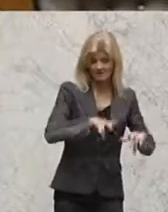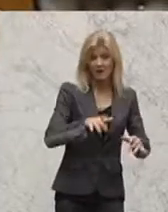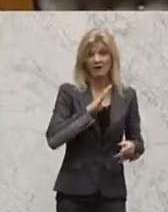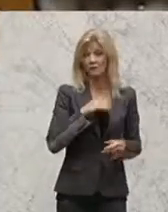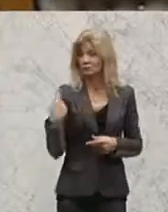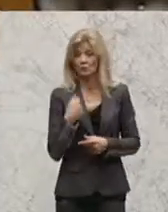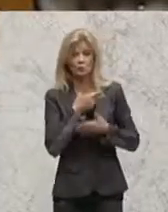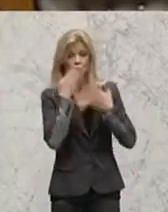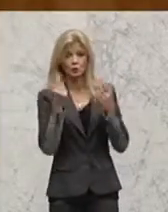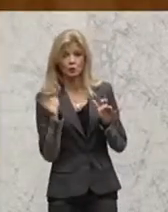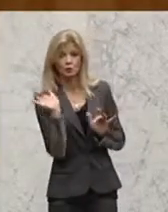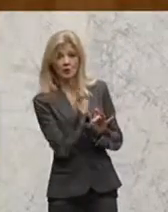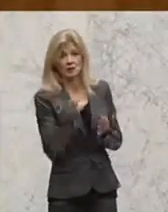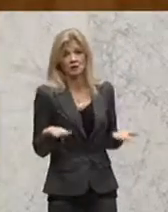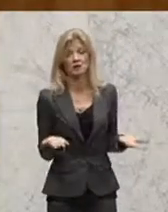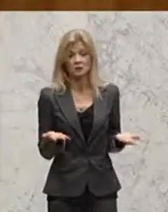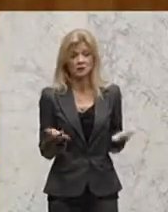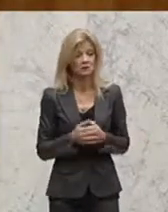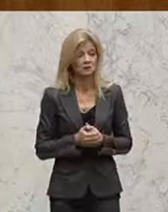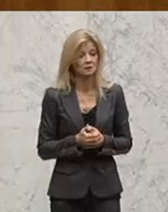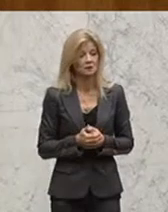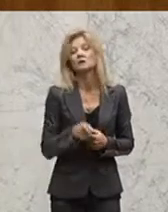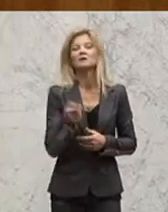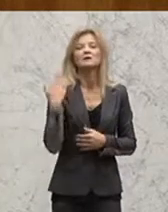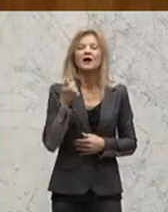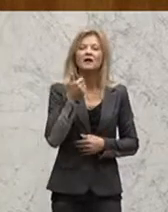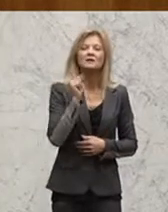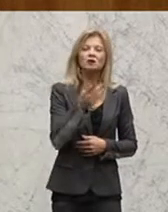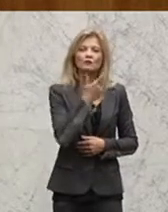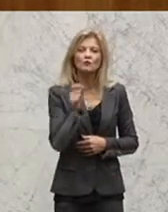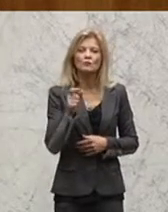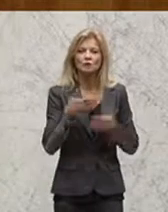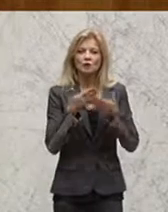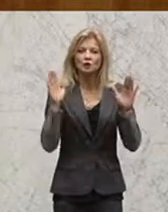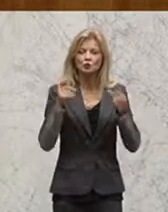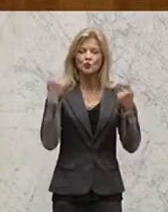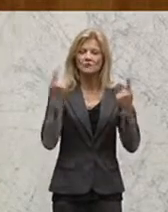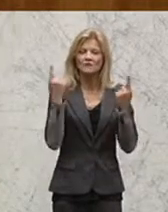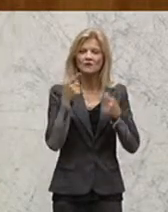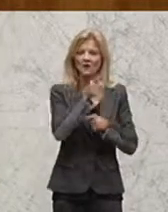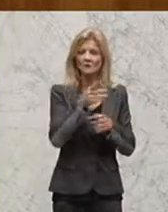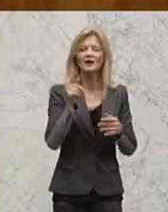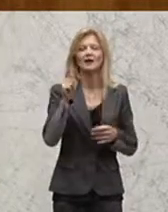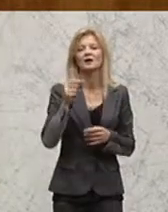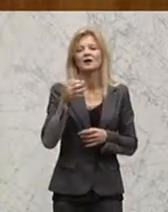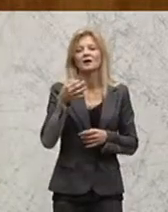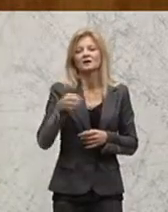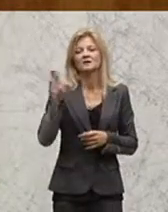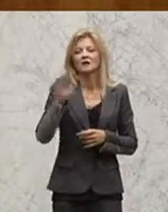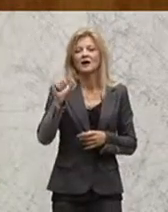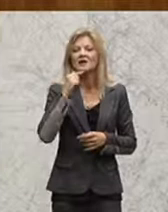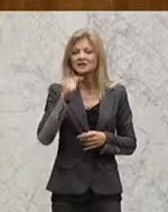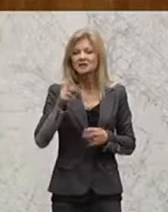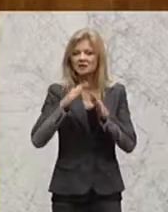der wichtig ist, neben Dreiskirchen, wie ich angesprochen habe, mit 1500 Asylbewerbern ist ja das Aufnahmelager heillos